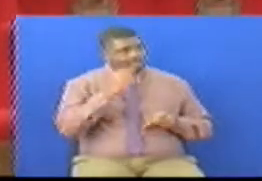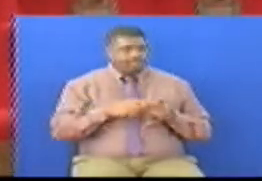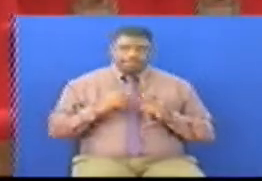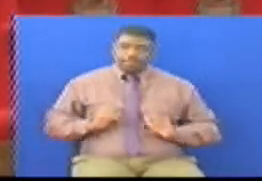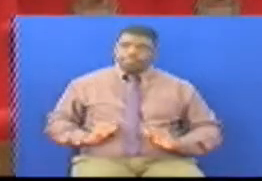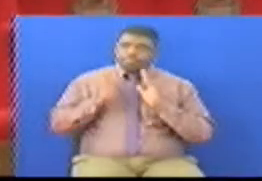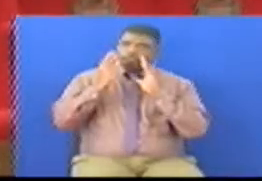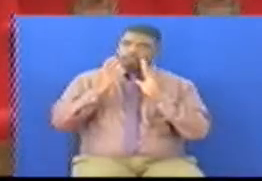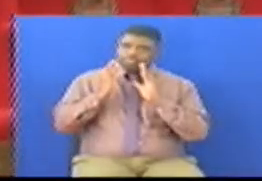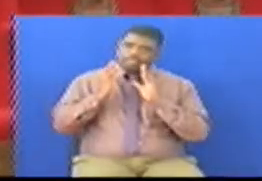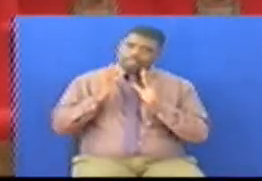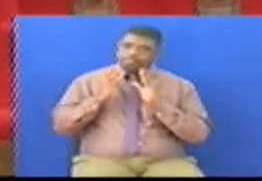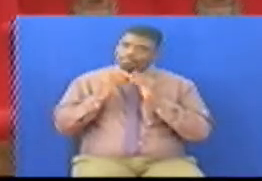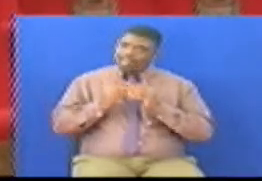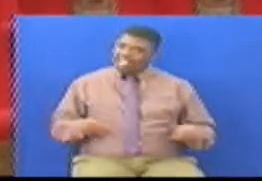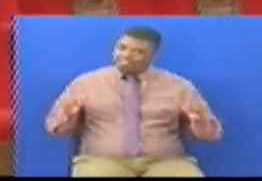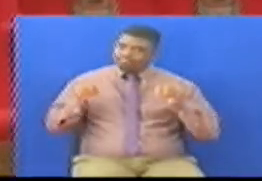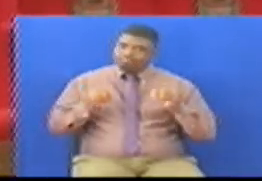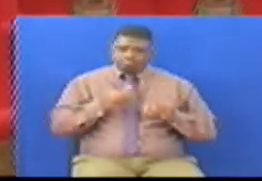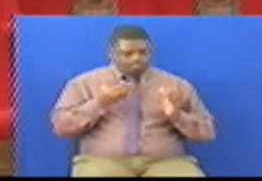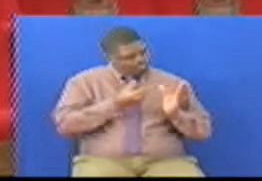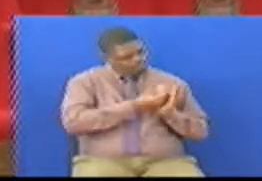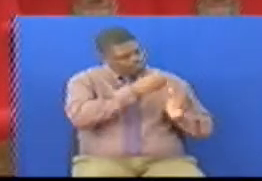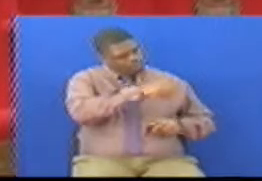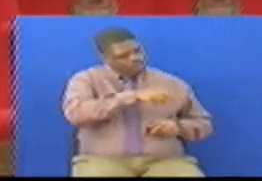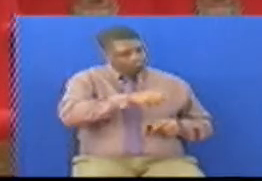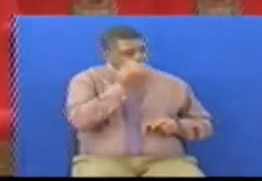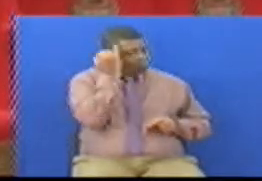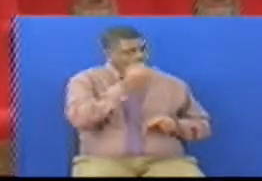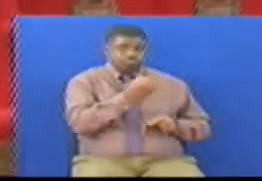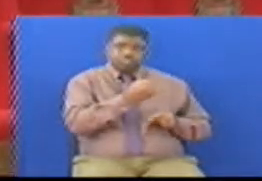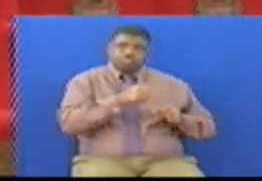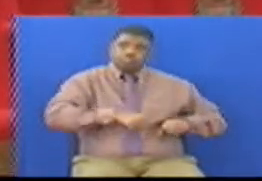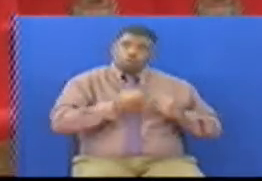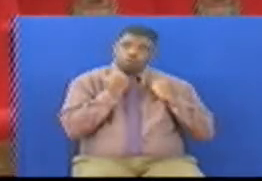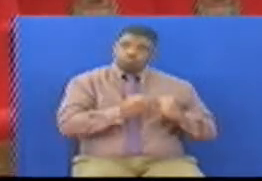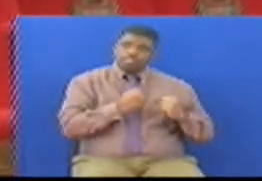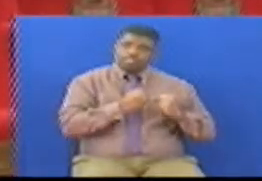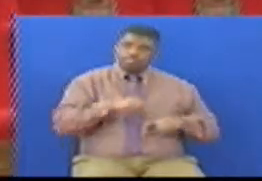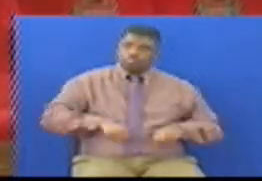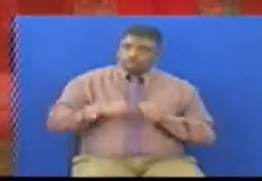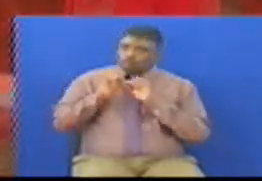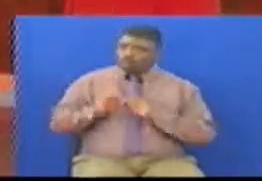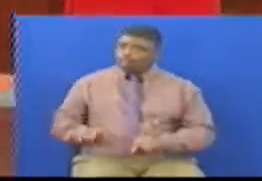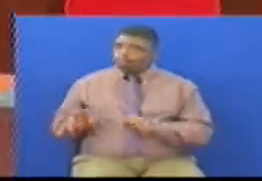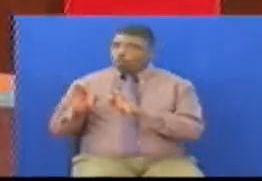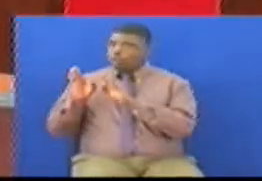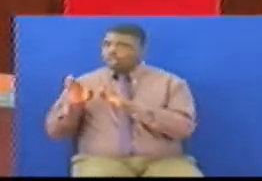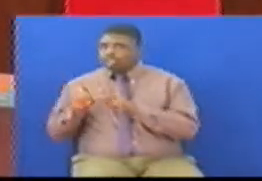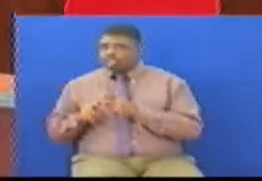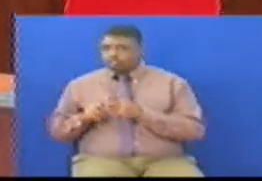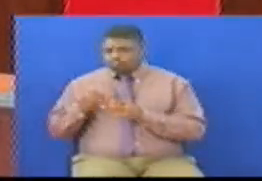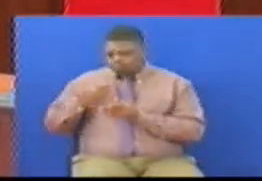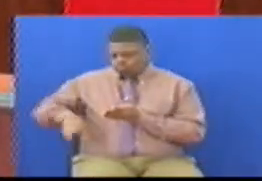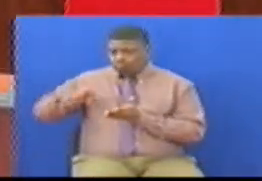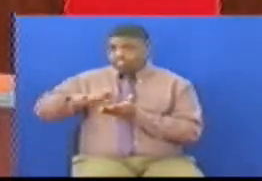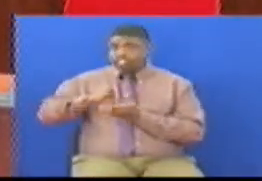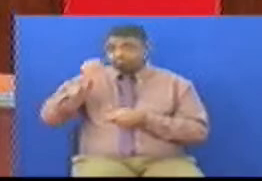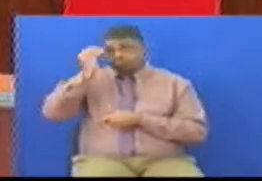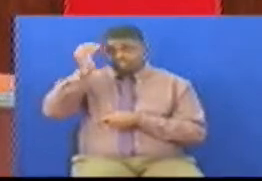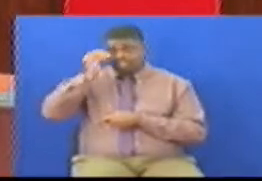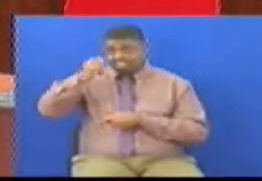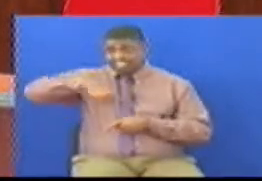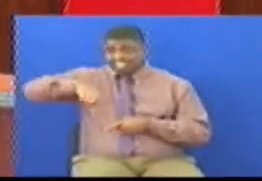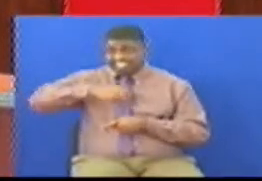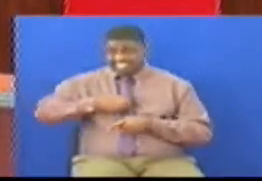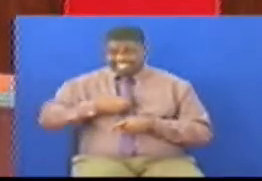wadumishe utawala bora. Utuongezee hekima na busara sisi wabunge wa bunge hili la Jamhuri ya Muungano wa Tanzania, na utupe uwezo wa kujadili